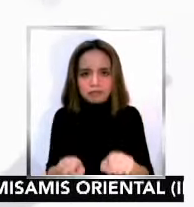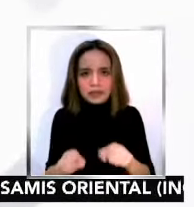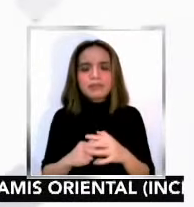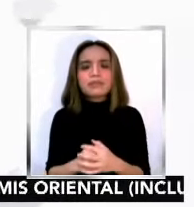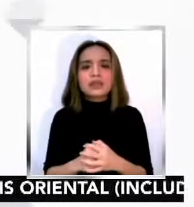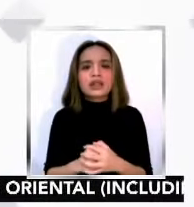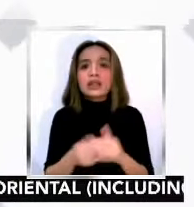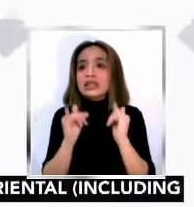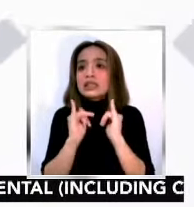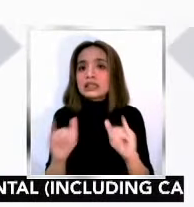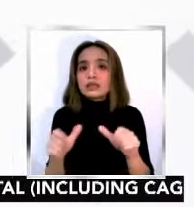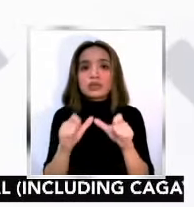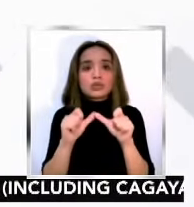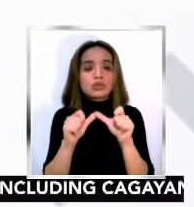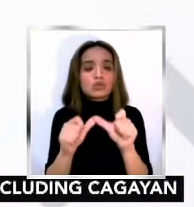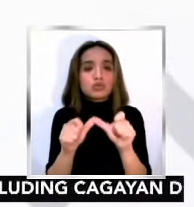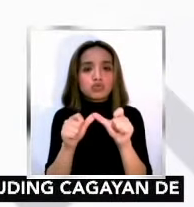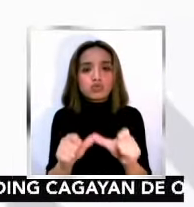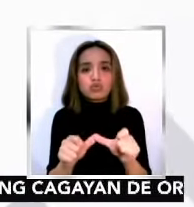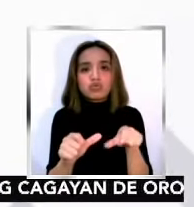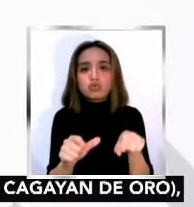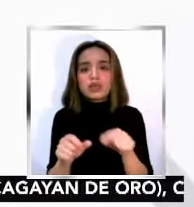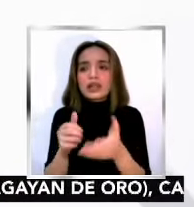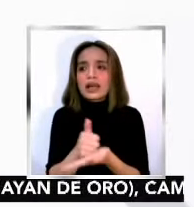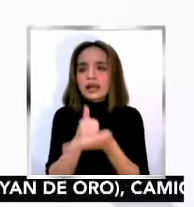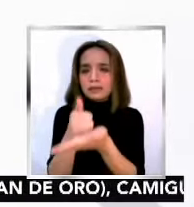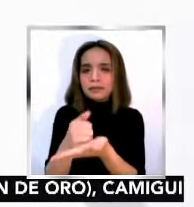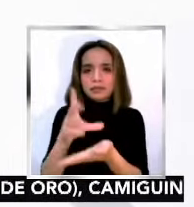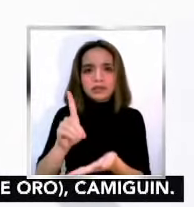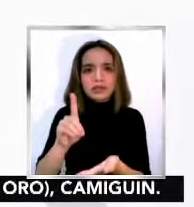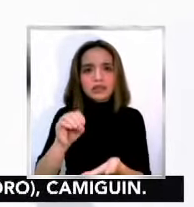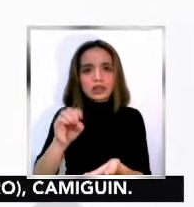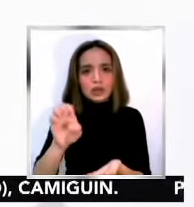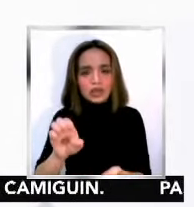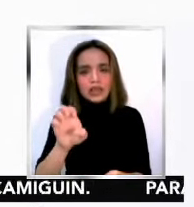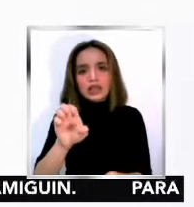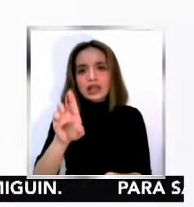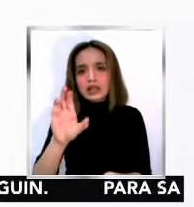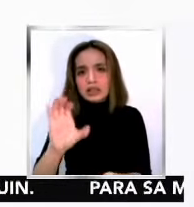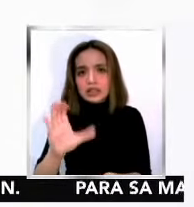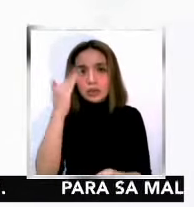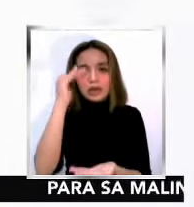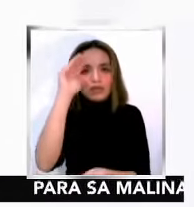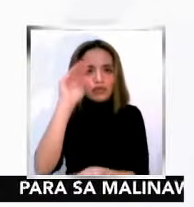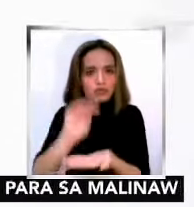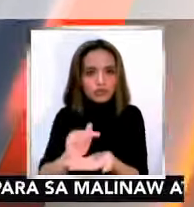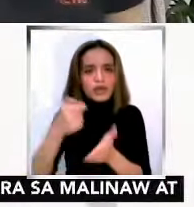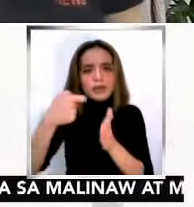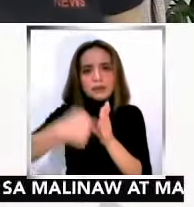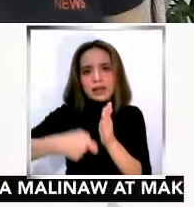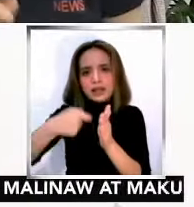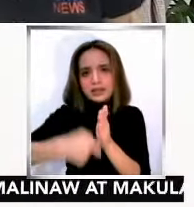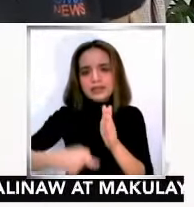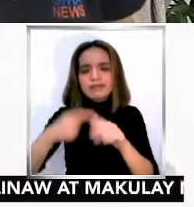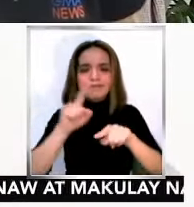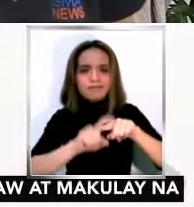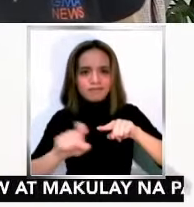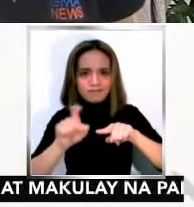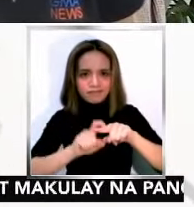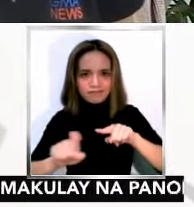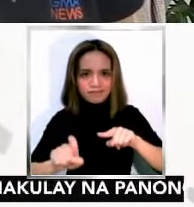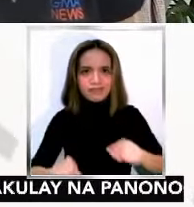ang Meralco sa Department of Energy, sa ERC at sa pamahalaan para mapababa ang presyo ng kuryente. Victoria